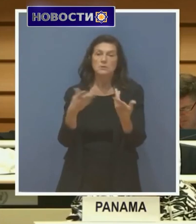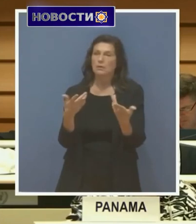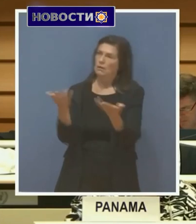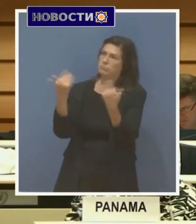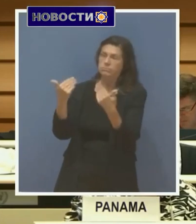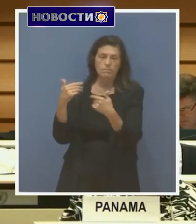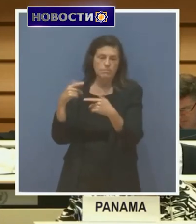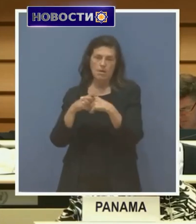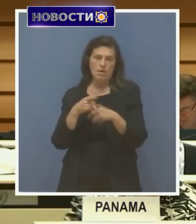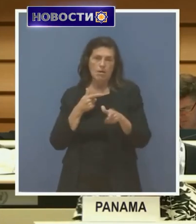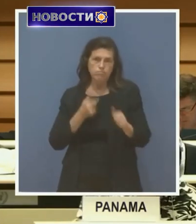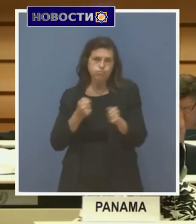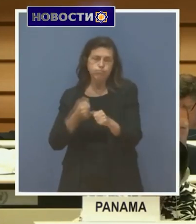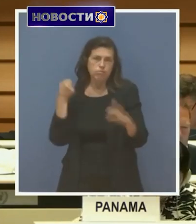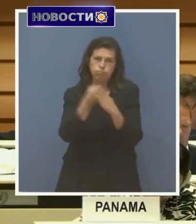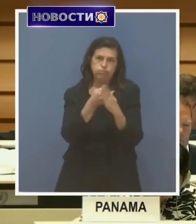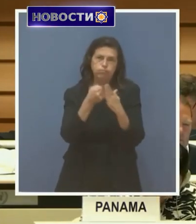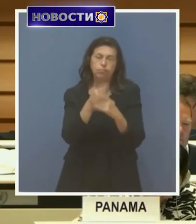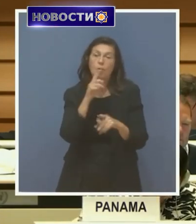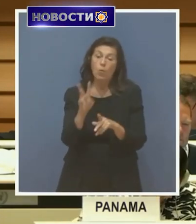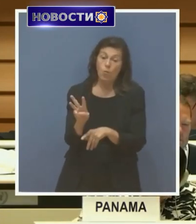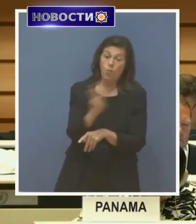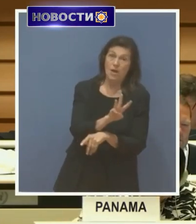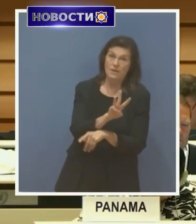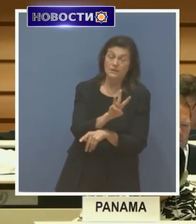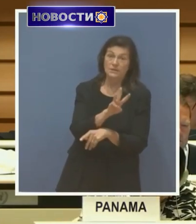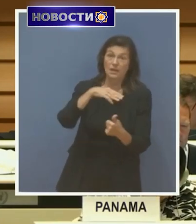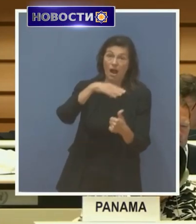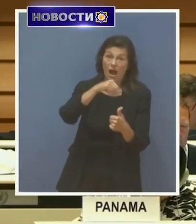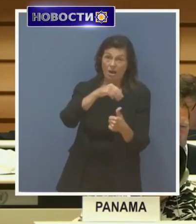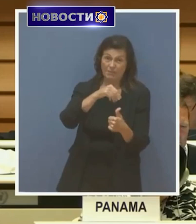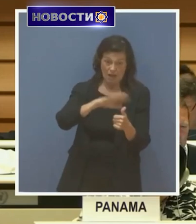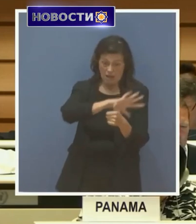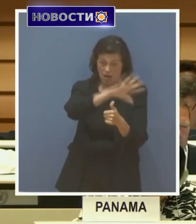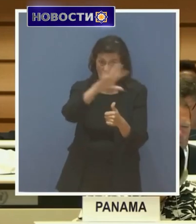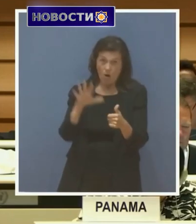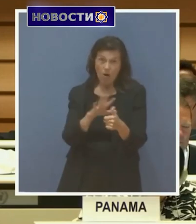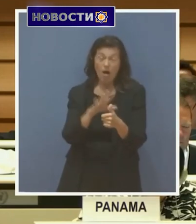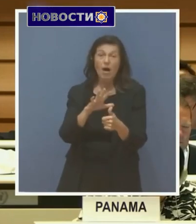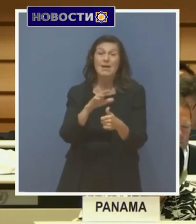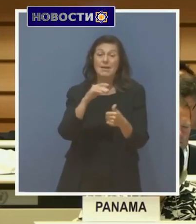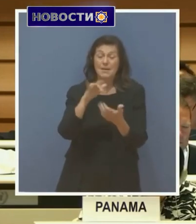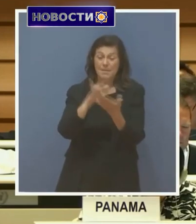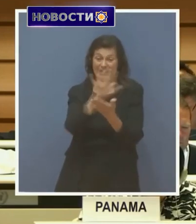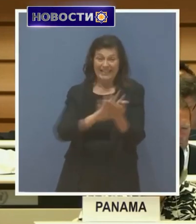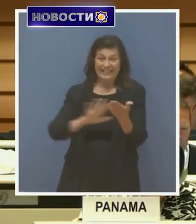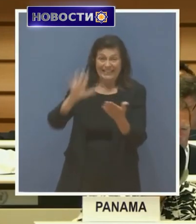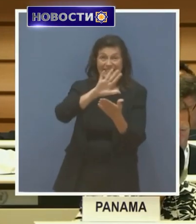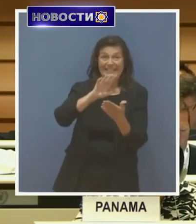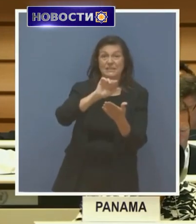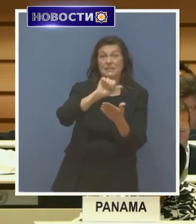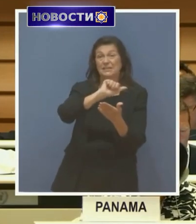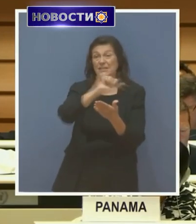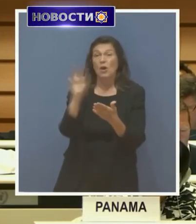прислушаться к моей просьбе. Азербайджанская блокада армянской территории Арцаха, которая продолжается более 7 месяцев, ее полная изоляция после